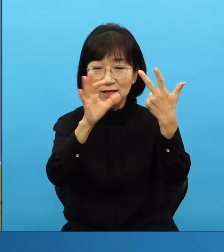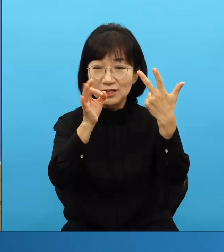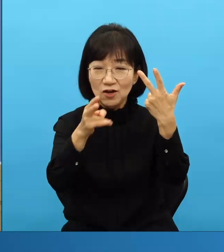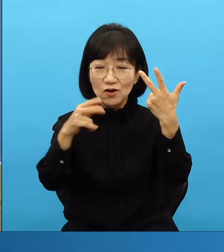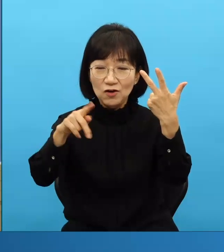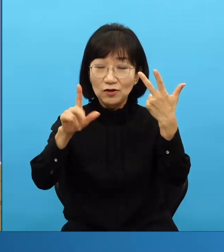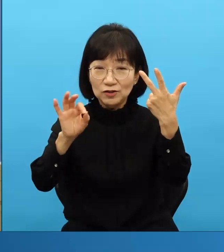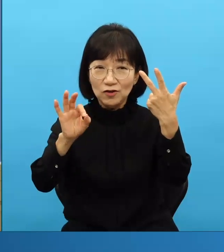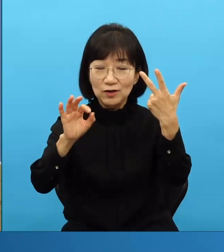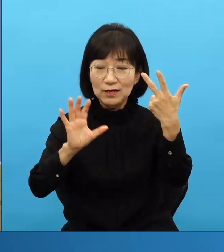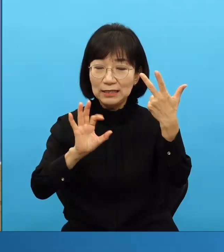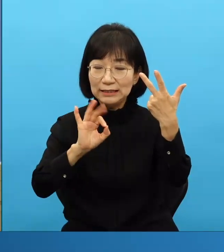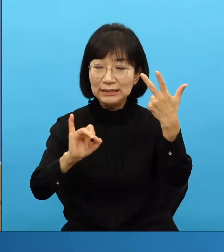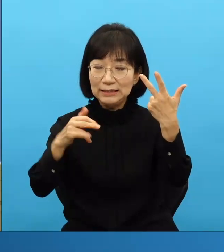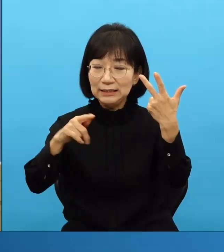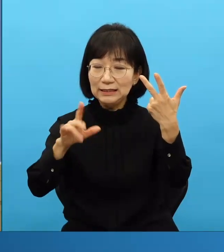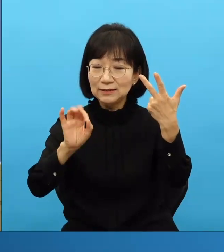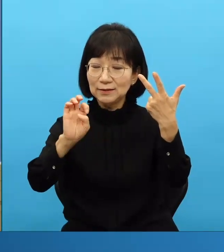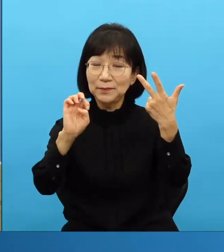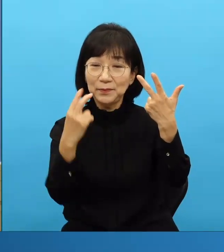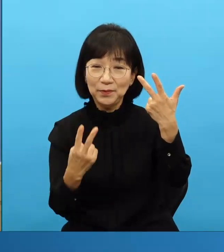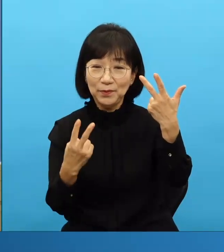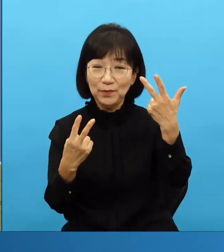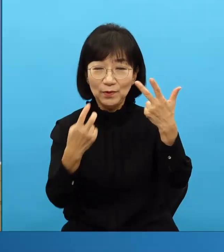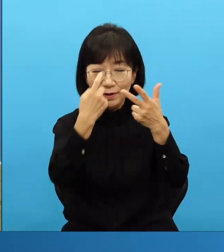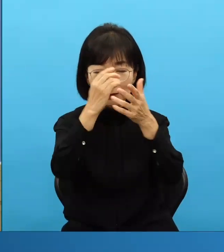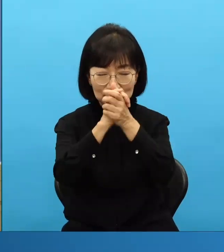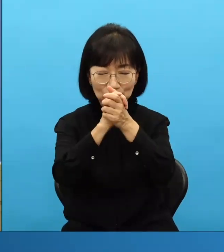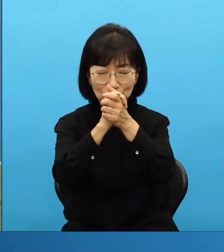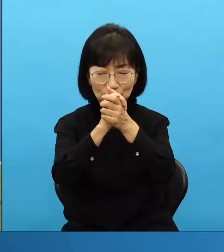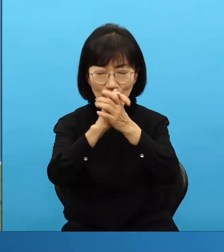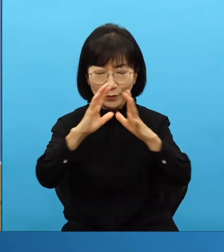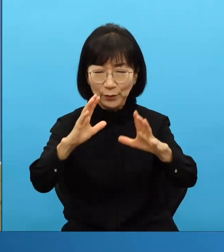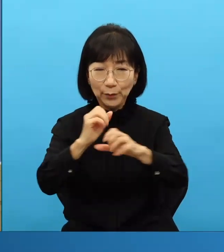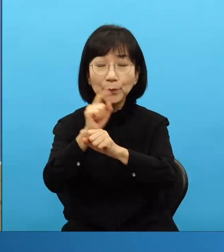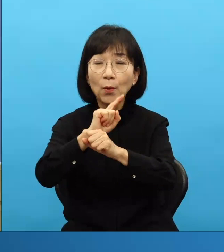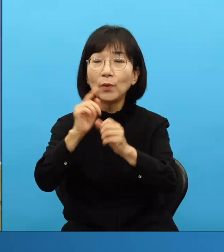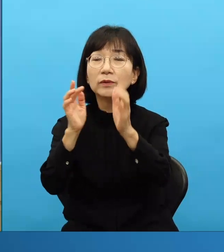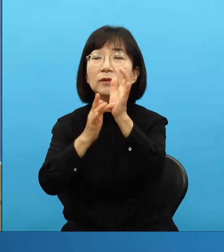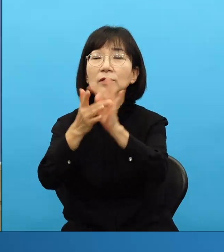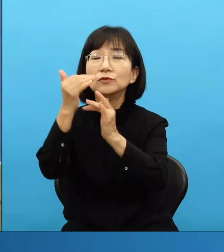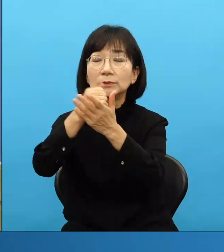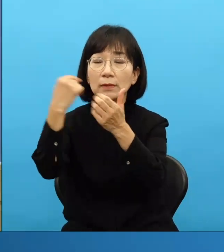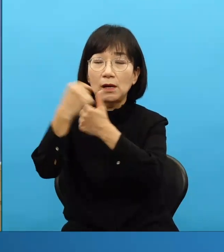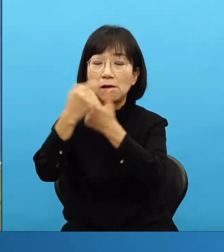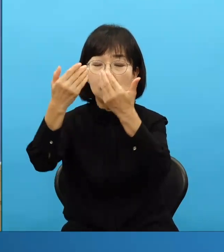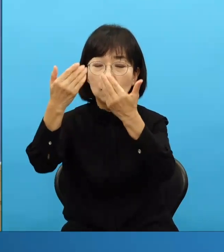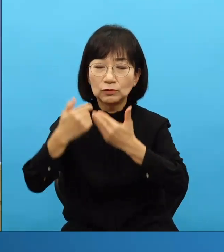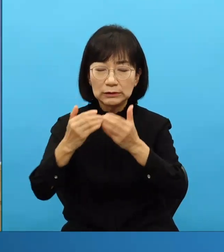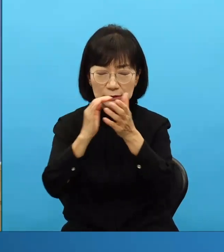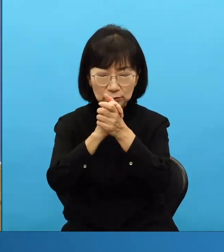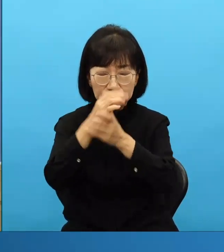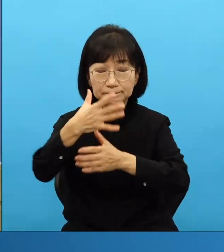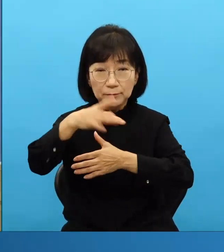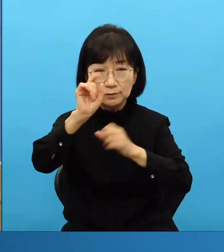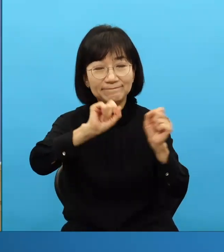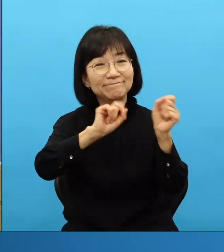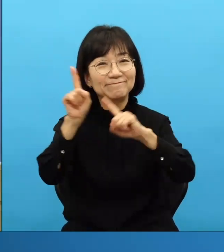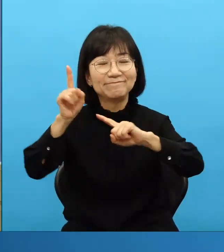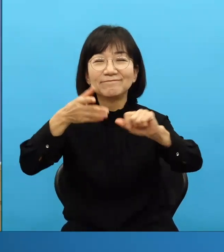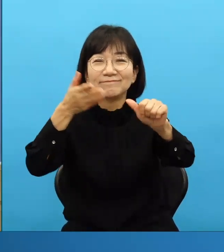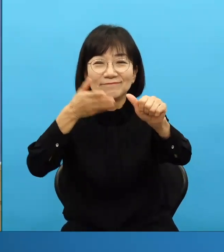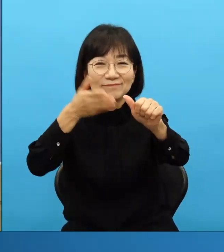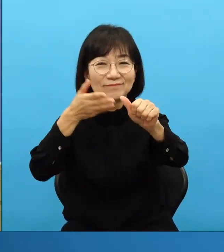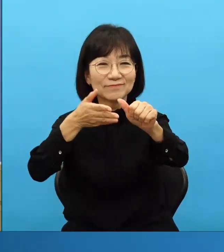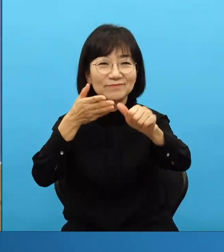이정표. And then 7 guideposts. 예수님이 가르치신 기도예요. These are the prayers that Jesus has 이 taught us. 기도부터 회복되기를 바랍니다. May you restore this prayer.